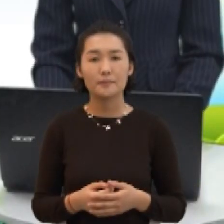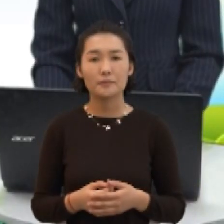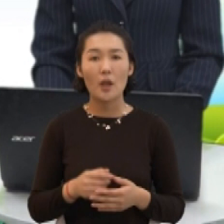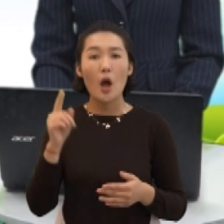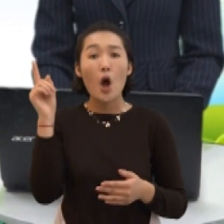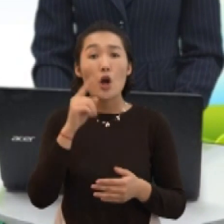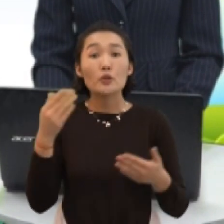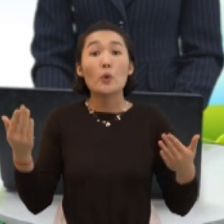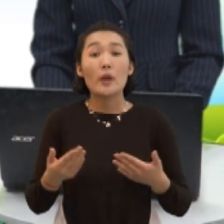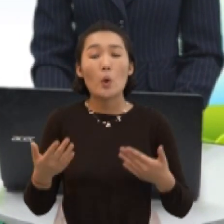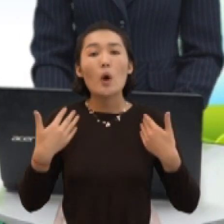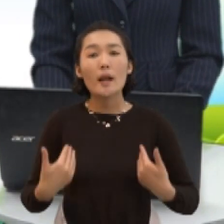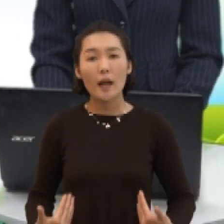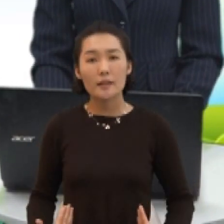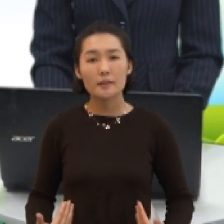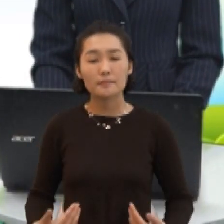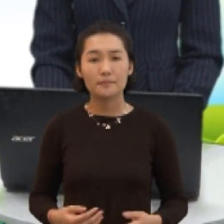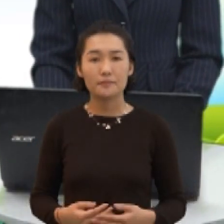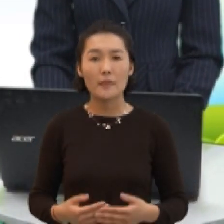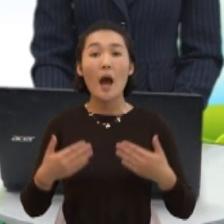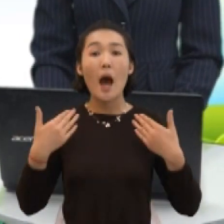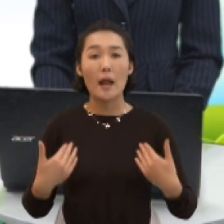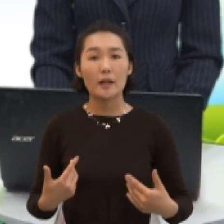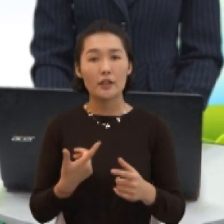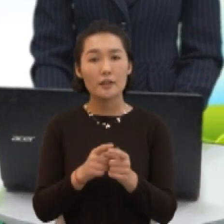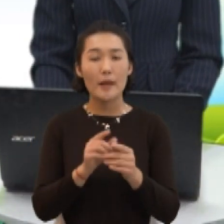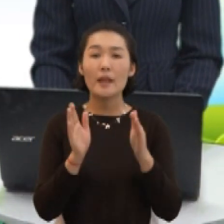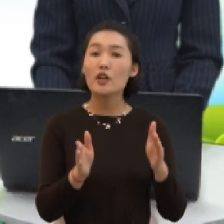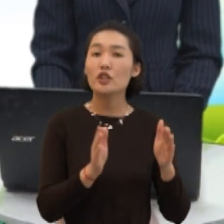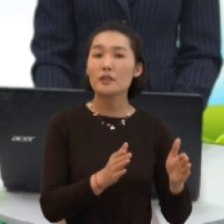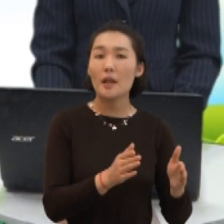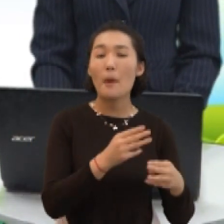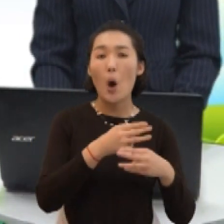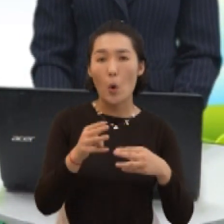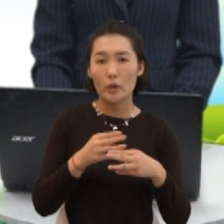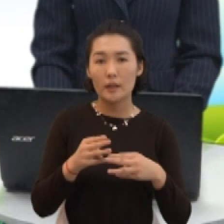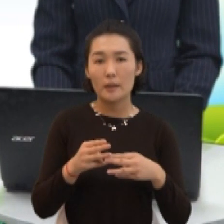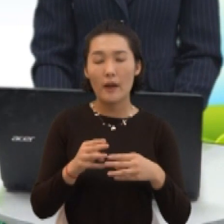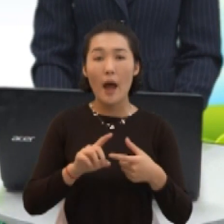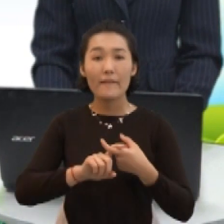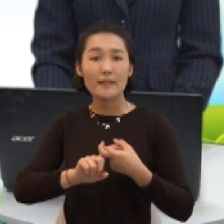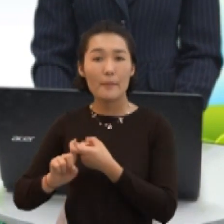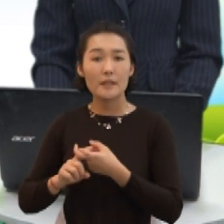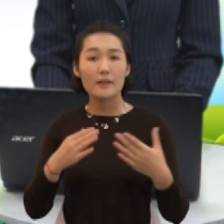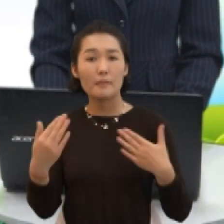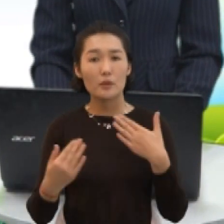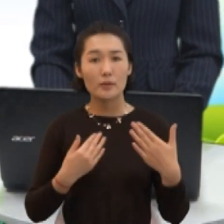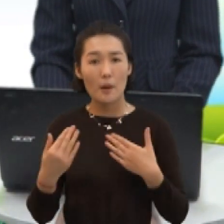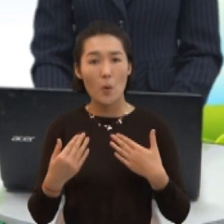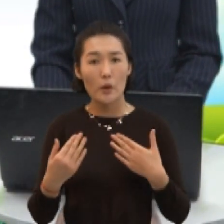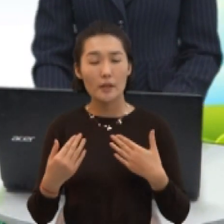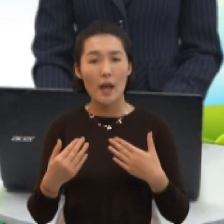же такое организм? Организм – это система органов, взаимосвязанных между собой и